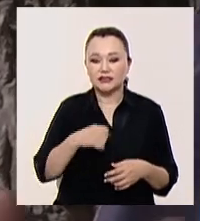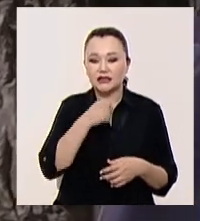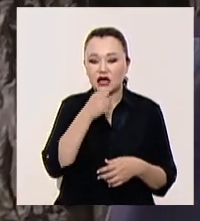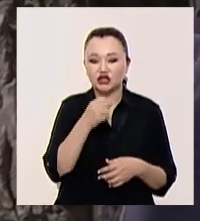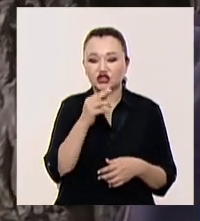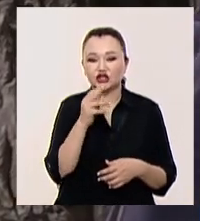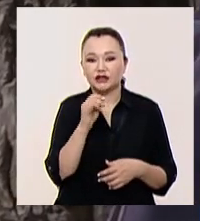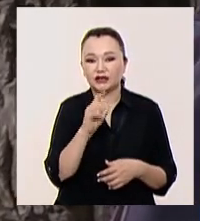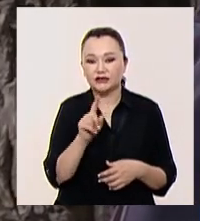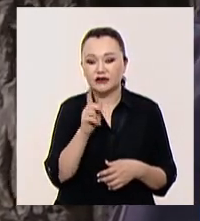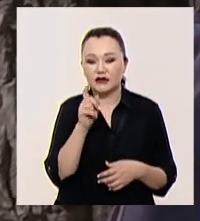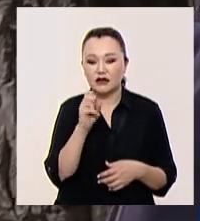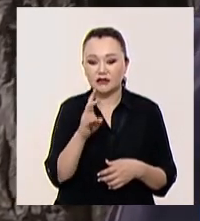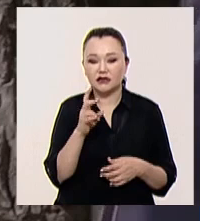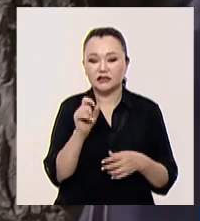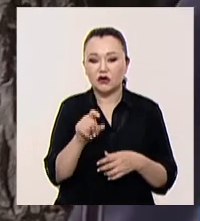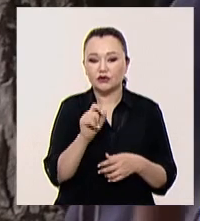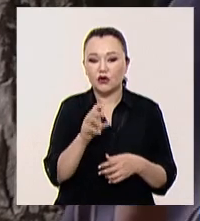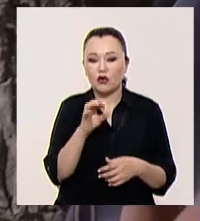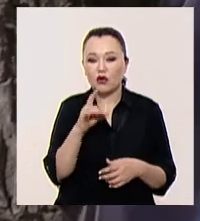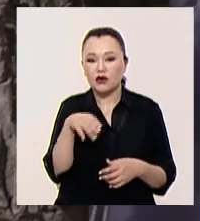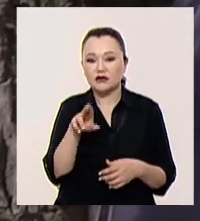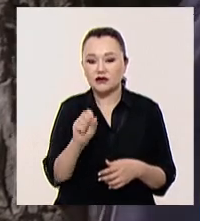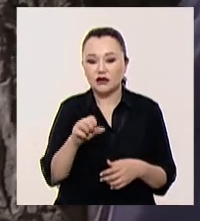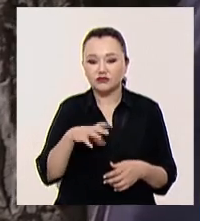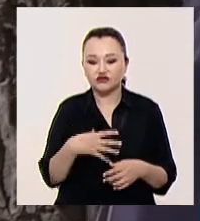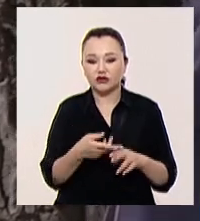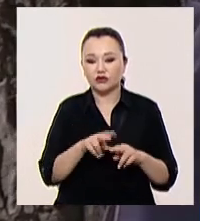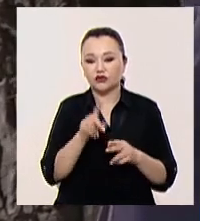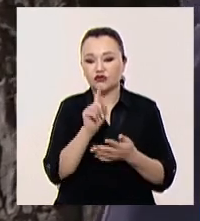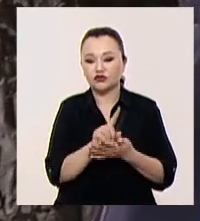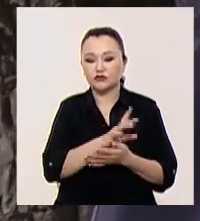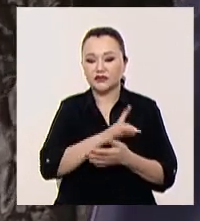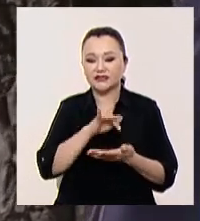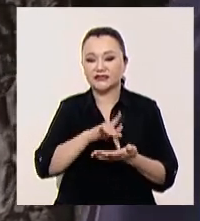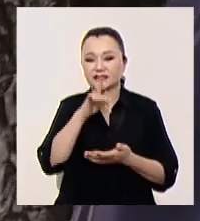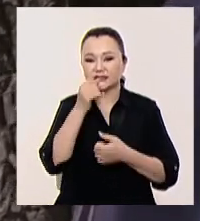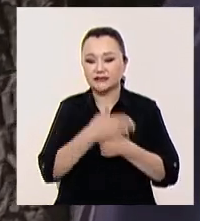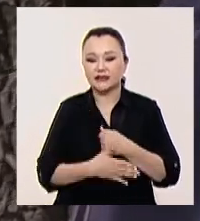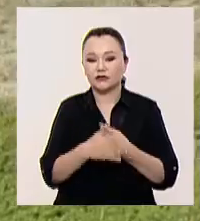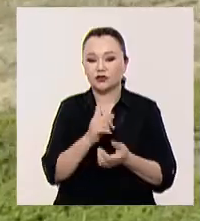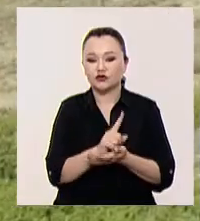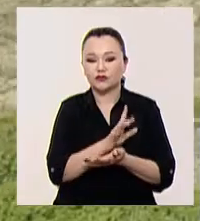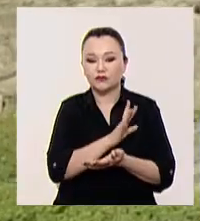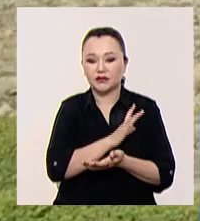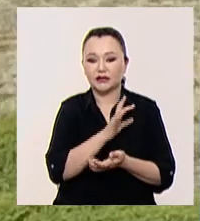здесь основывалась Золотая Орда, поэтому он должен быть центром, одним из центров